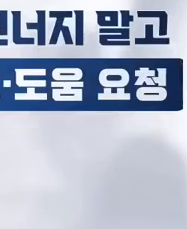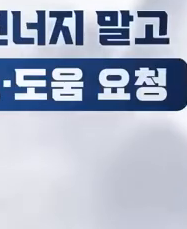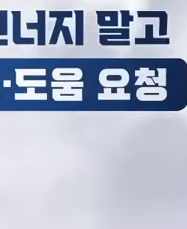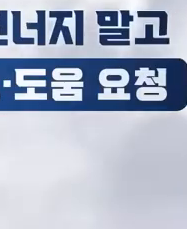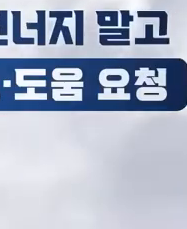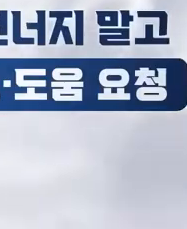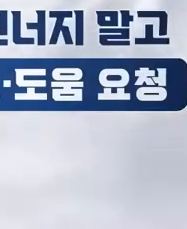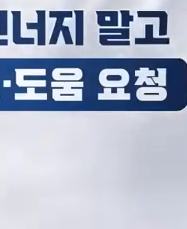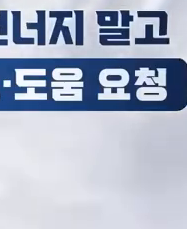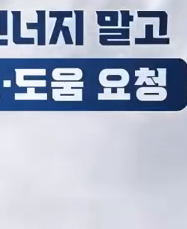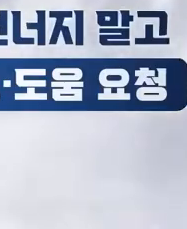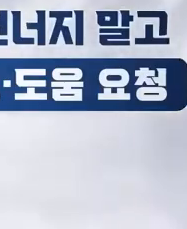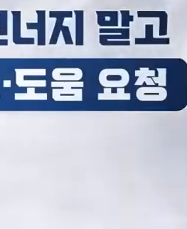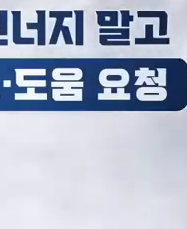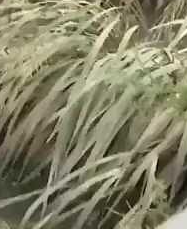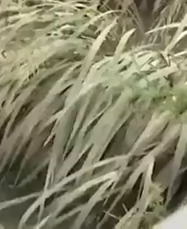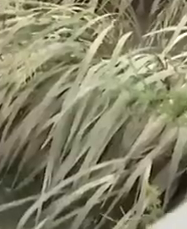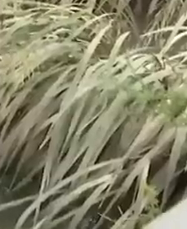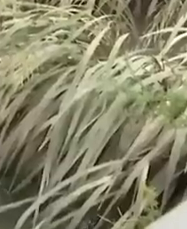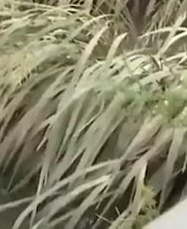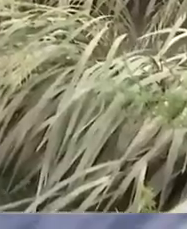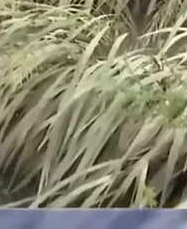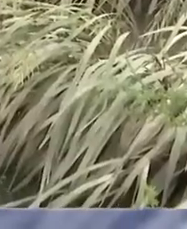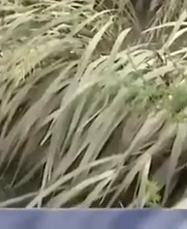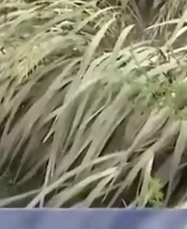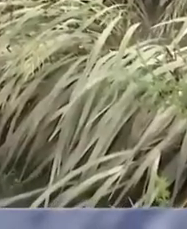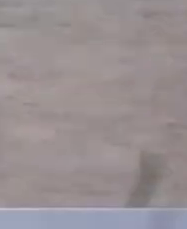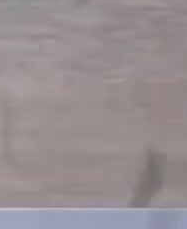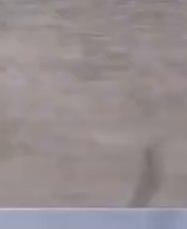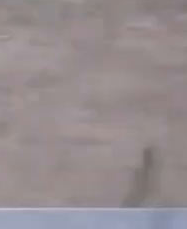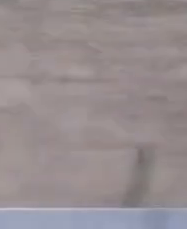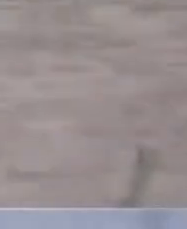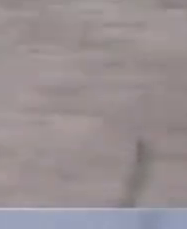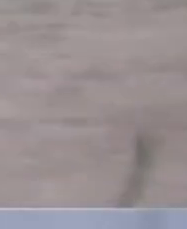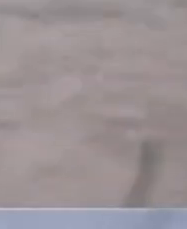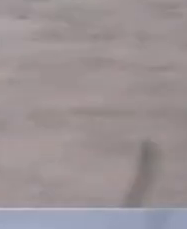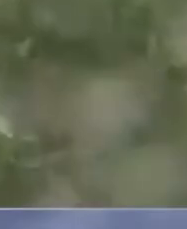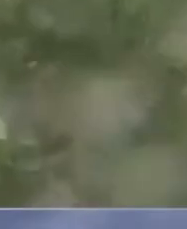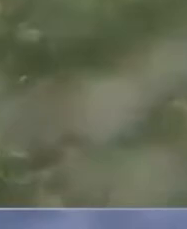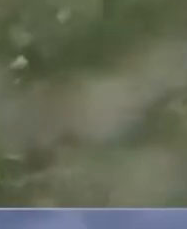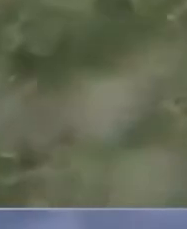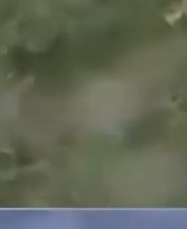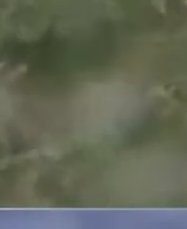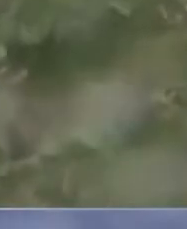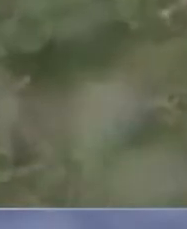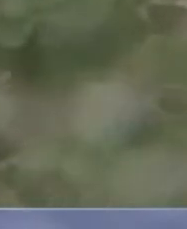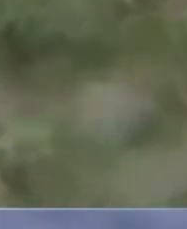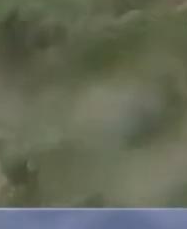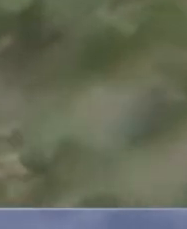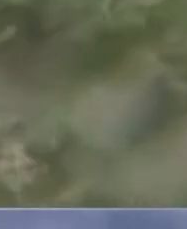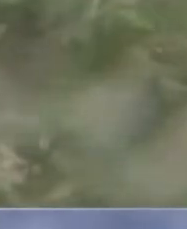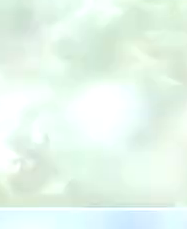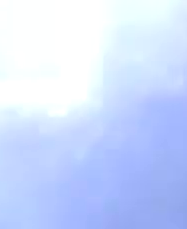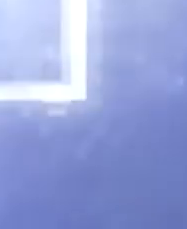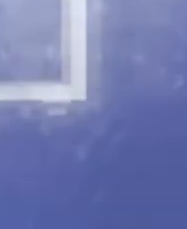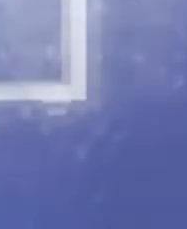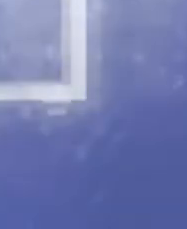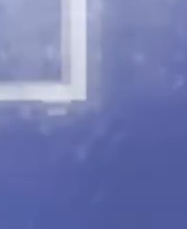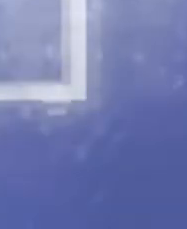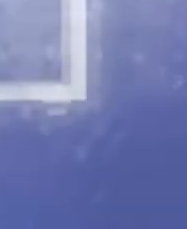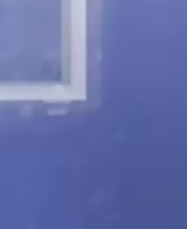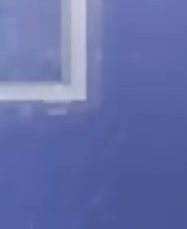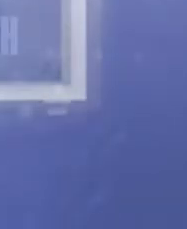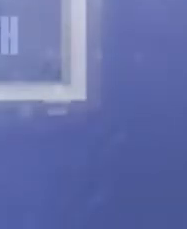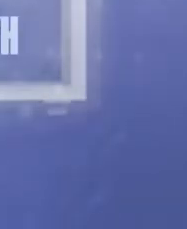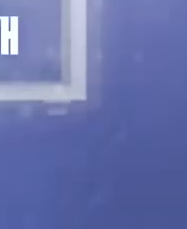고립되었다면 119에 신고합니다. 배수로는 미리 점검하고 비가 많이 올 땐 물꼬 점검을 나가지 않습니다.